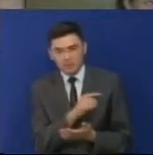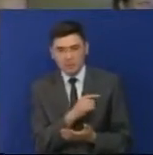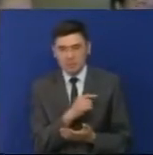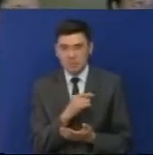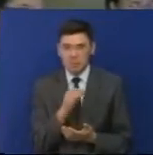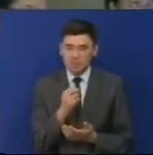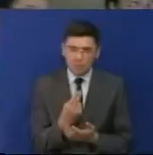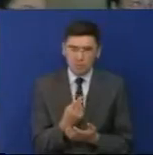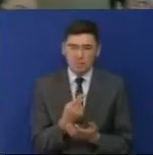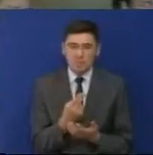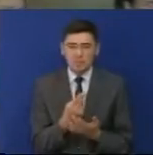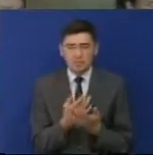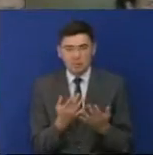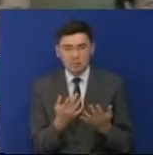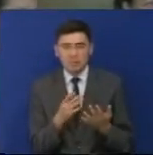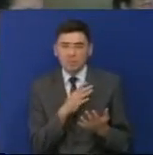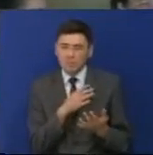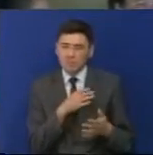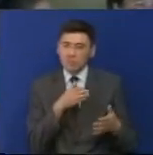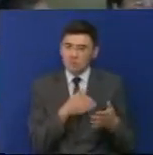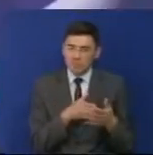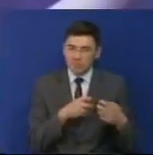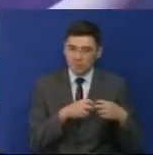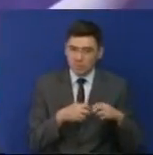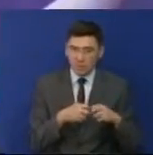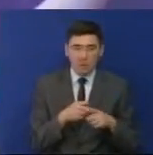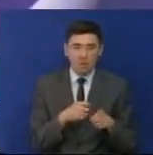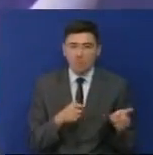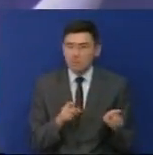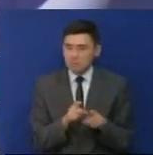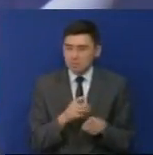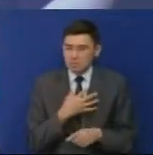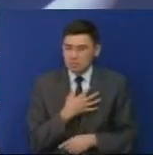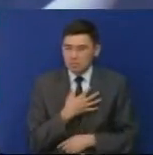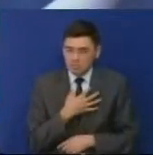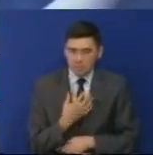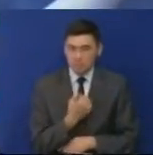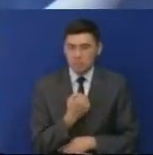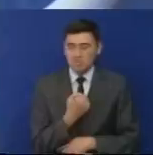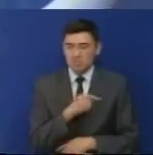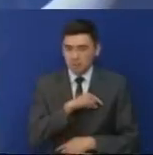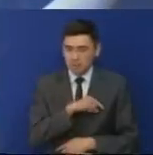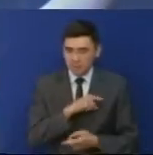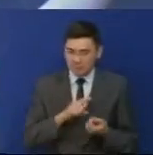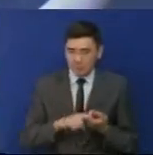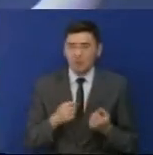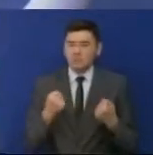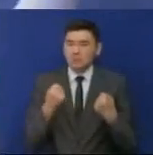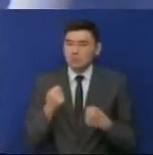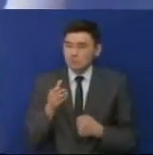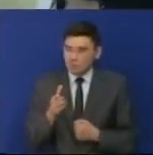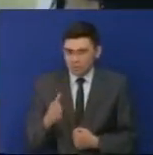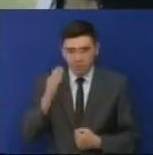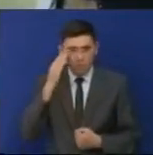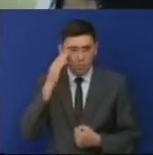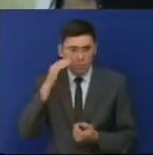мүгедектердің өмірін қиындатып, қолайсыздық тудырады. Бірақ олардың арасында күш-жігер мен рухының мықтылығының арқасында спортпен,